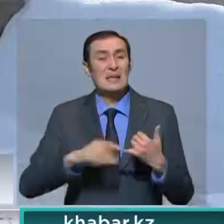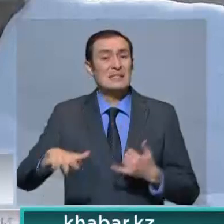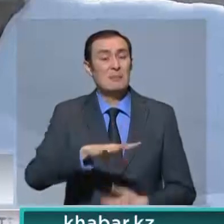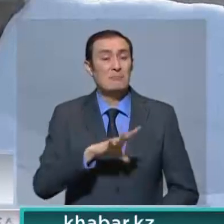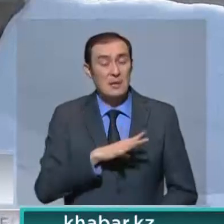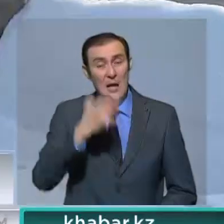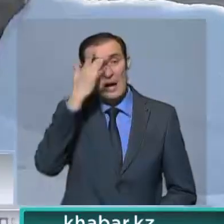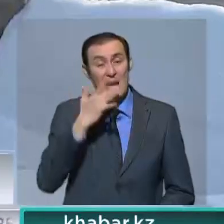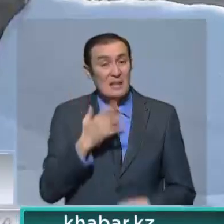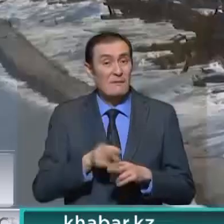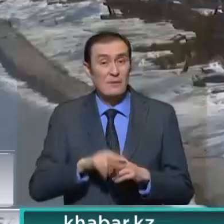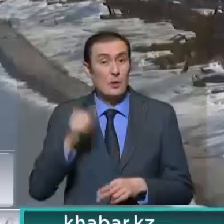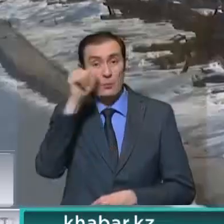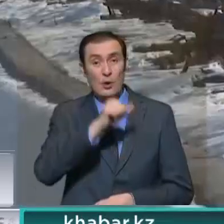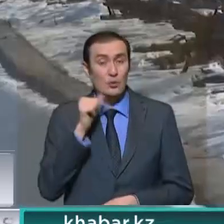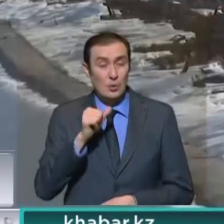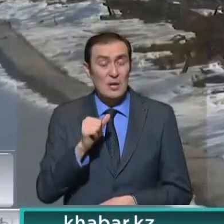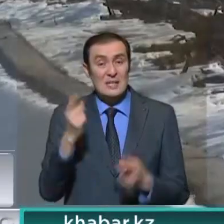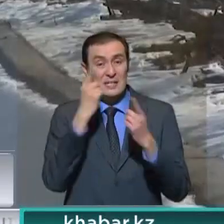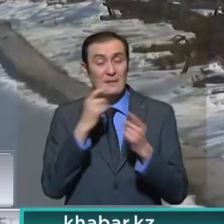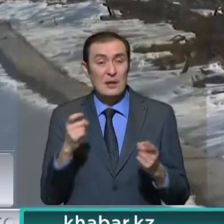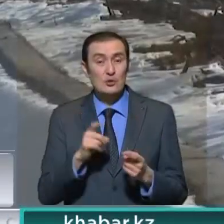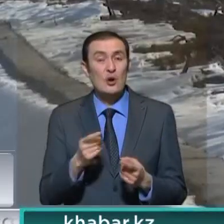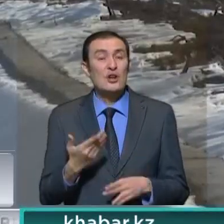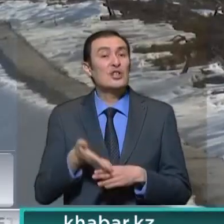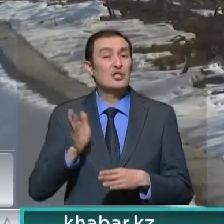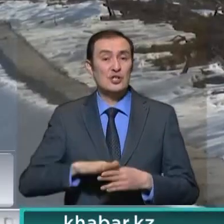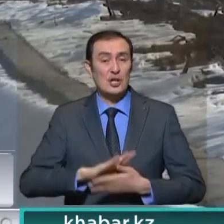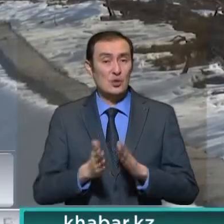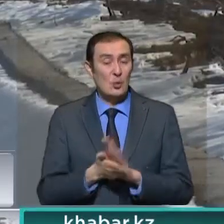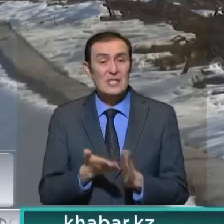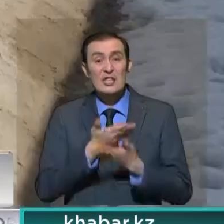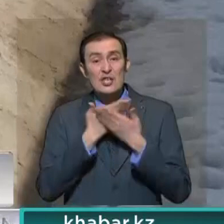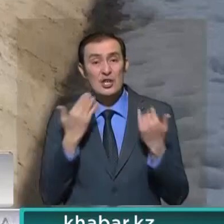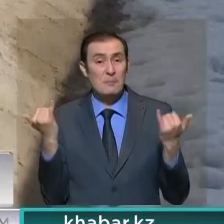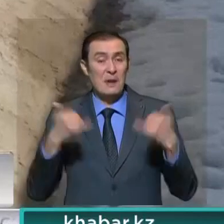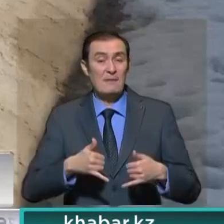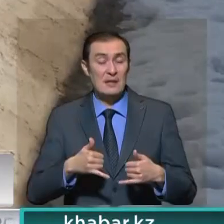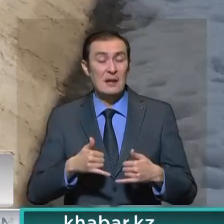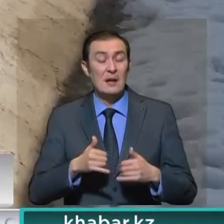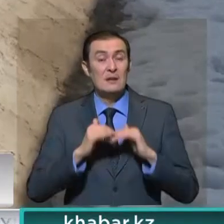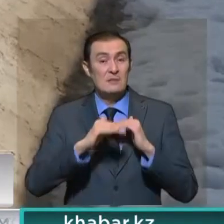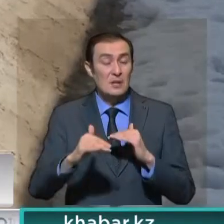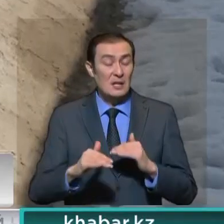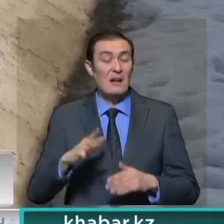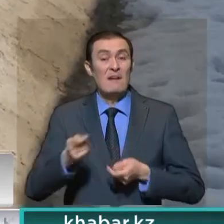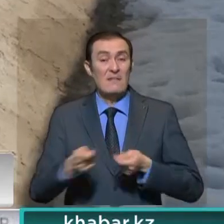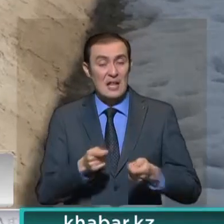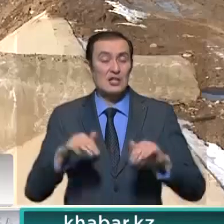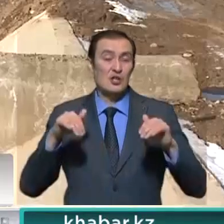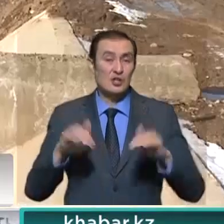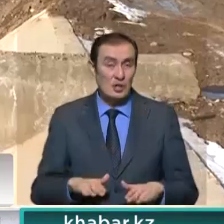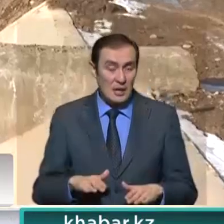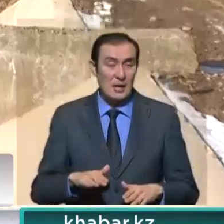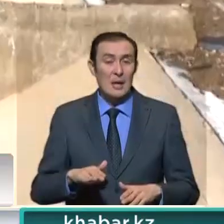земли летом этого года сельхоз товаропроизводители заявили о критической ситуации мне чем было поливать урожай и тогда местные власти приняли